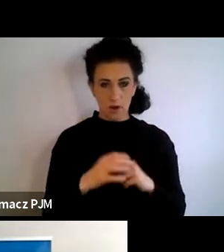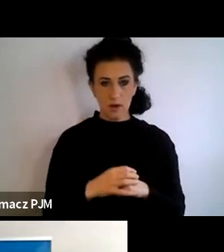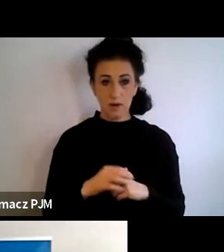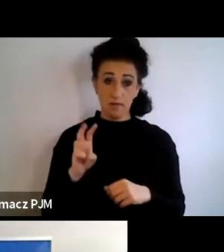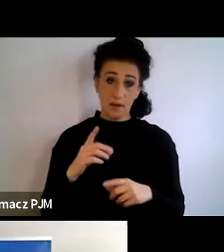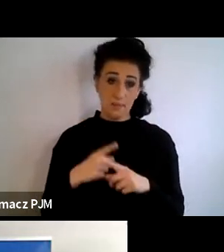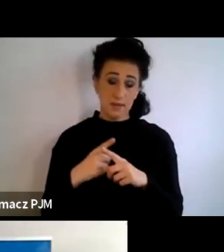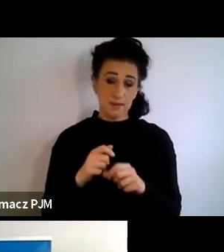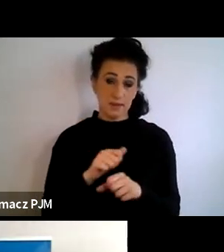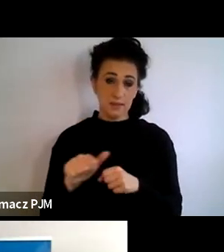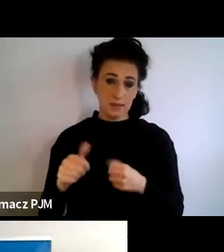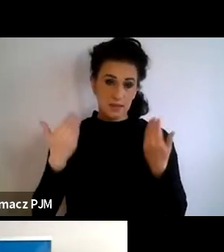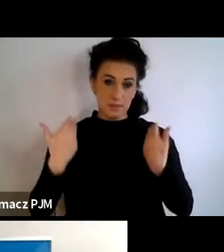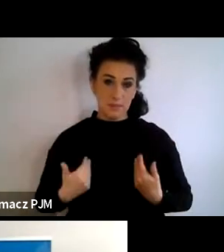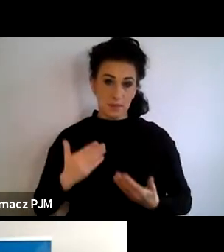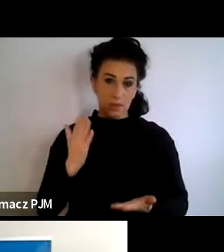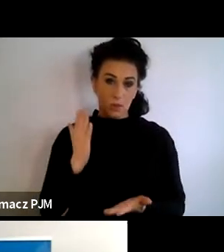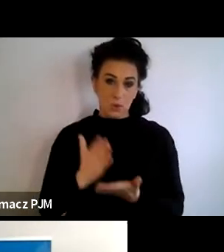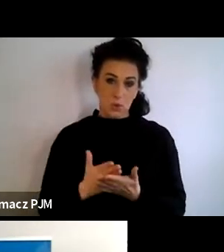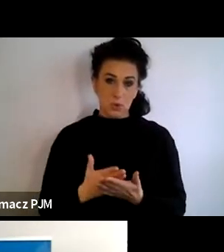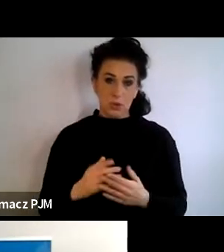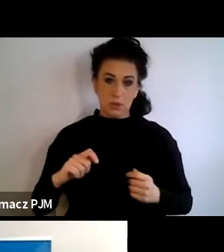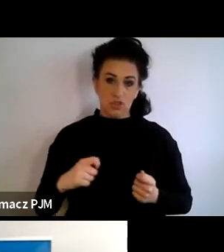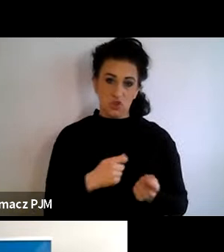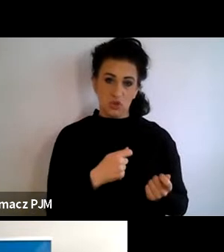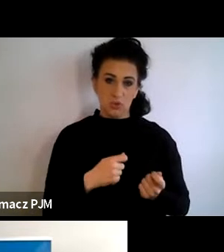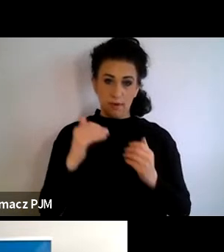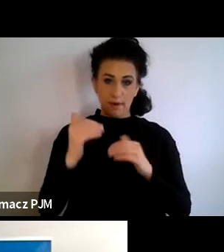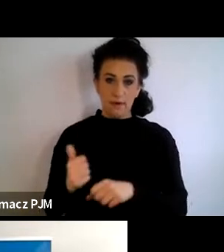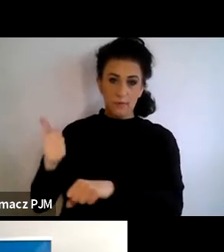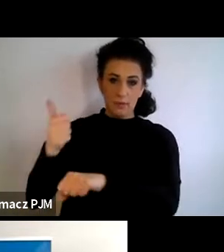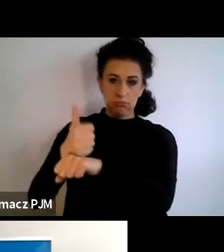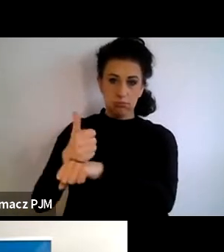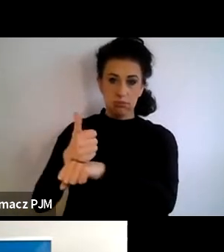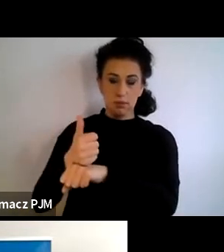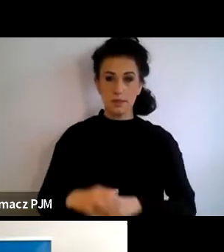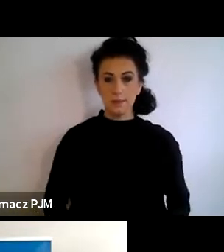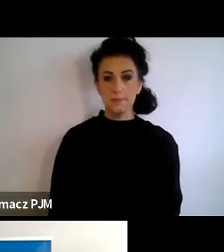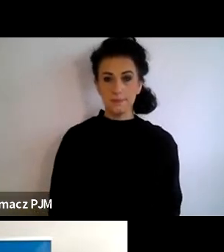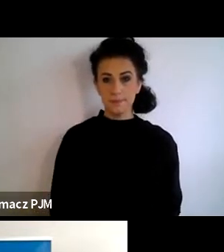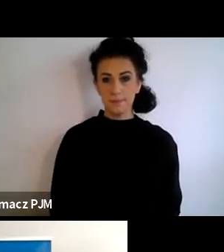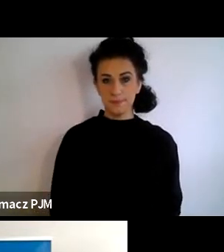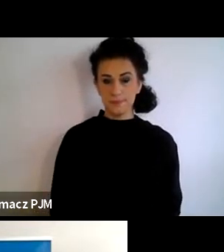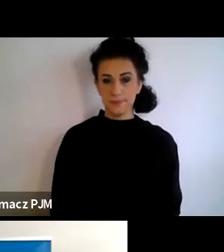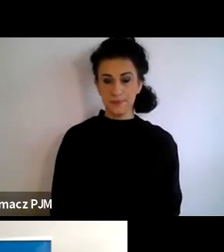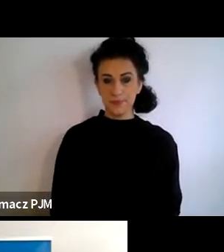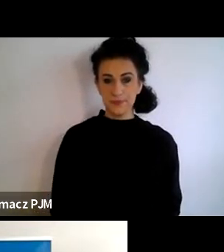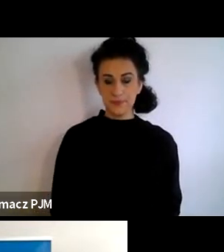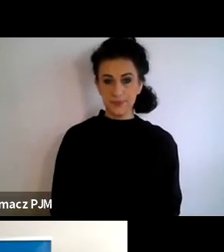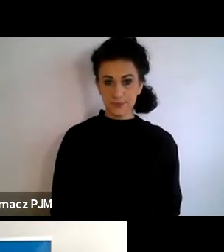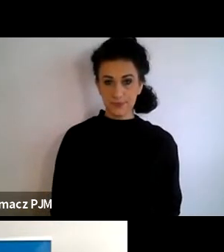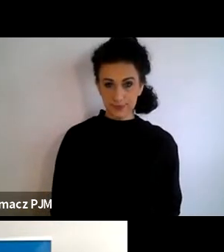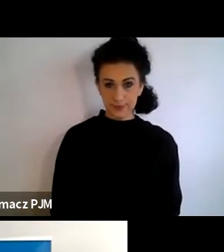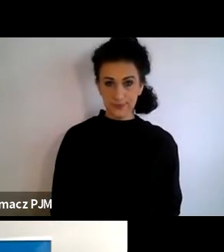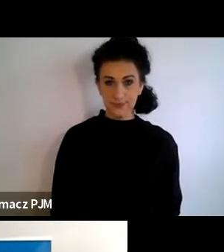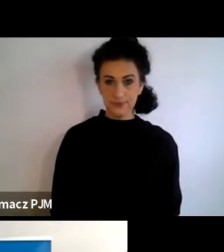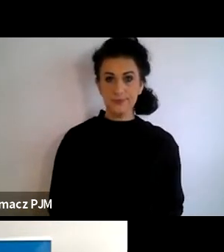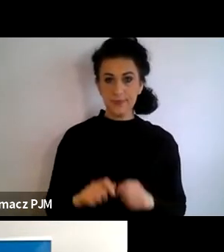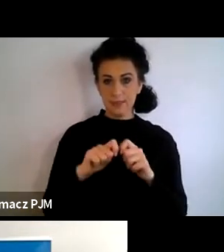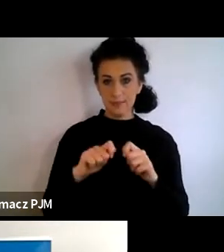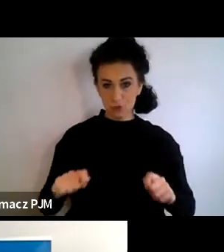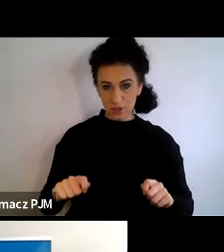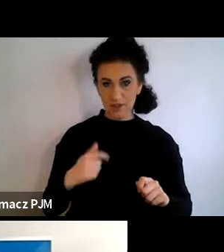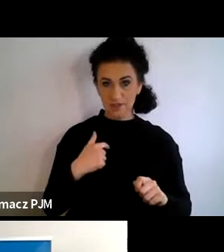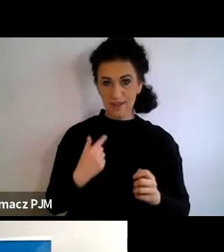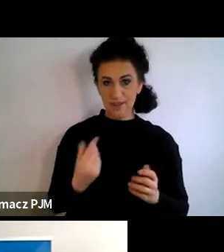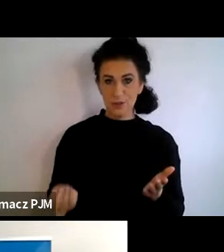i już, że tak powiem, siła wyższa. No to w ten sposób przejdziemy do tej przerwy. Ja tylko